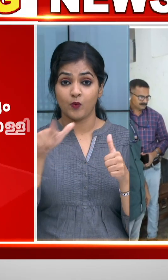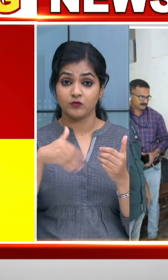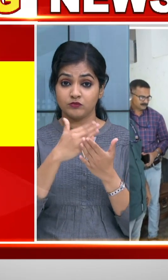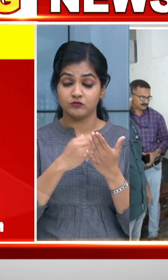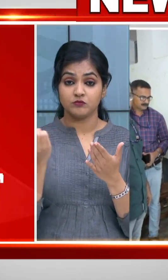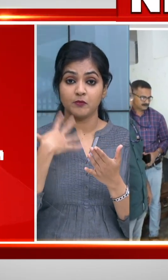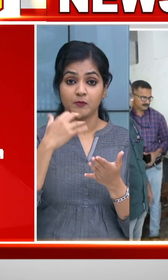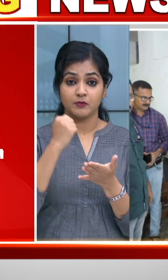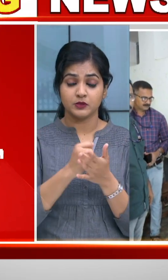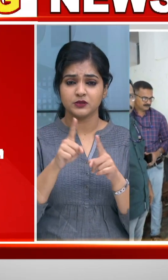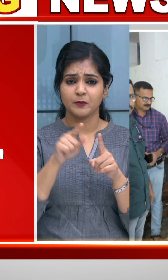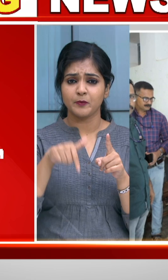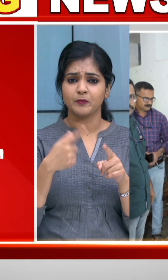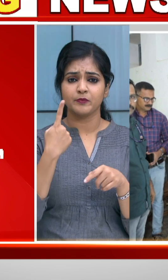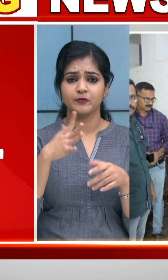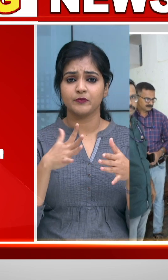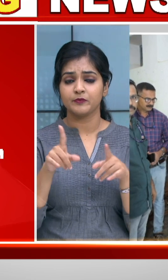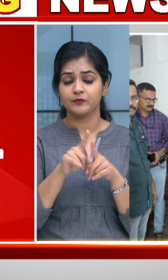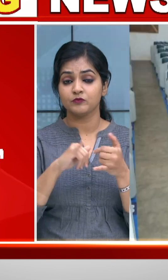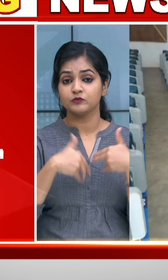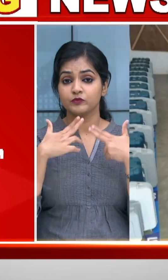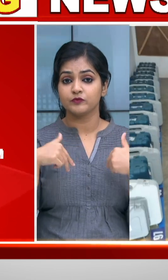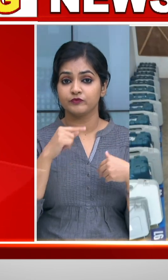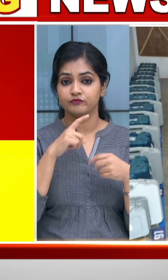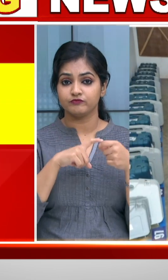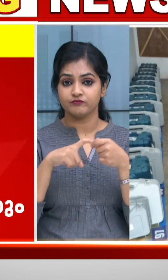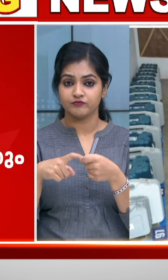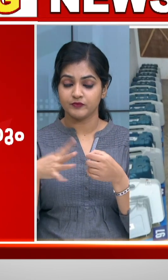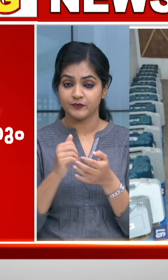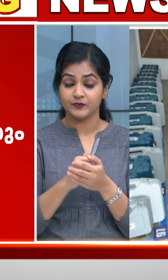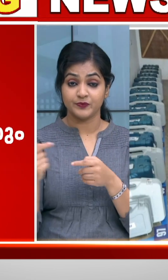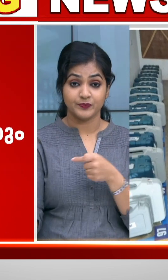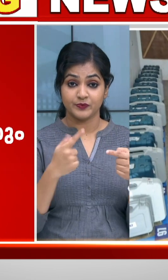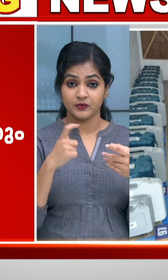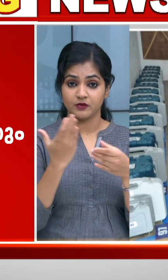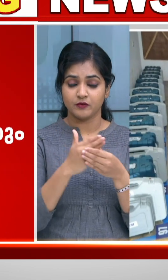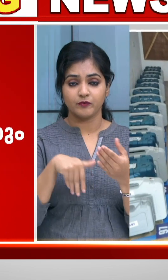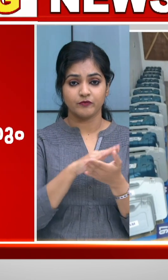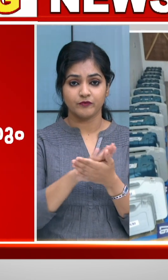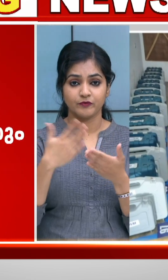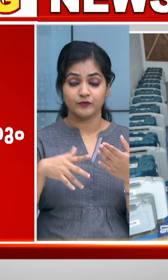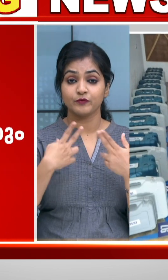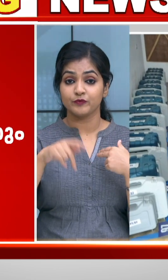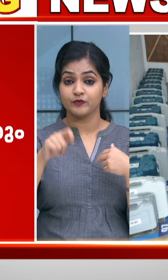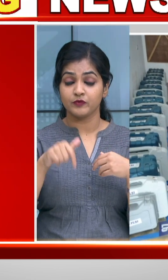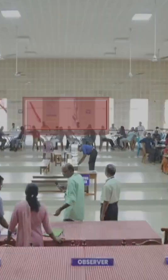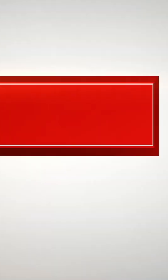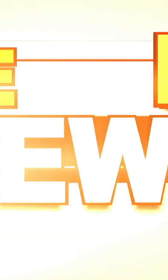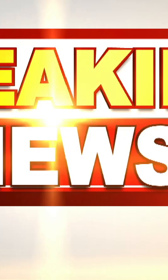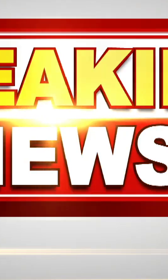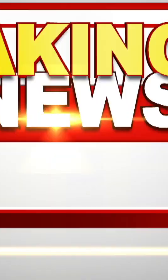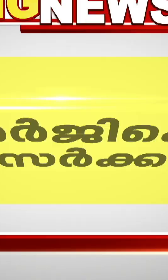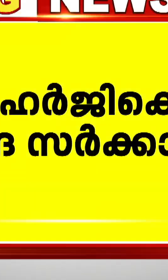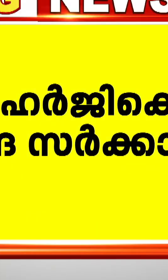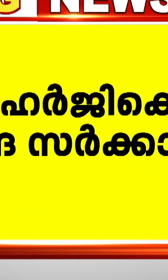പറയുന്നതിന് എന്ത് അടിസ്ഥാനമാണുള്ളതെന്നും സുപ്രീം കോടതി ചോദിച്ചു. ഏതായാലും ഈ കേസിലെ വാദം പൂർത്തിയായിട്ടുണ്ട്. വിധി പറയാനായിട്ട് കേസിൽ ഹർജി മാറ്റി.